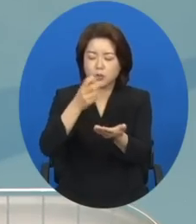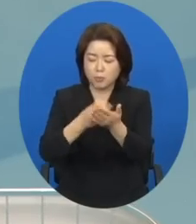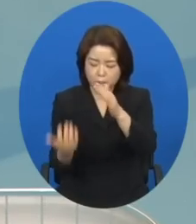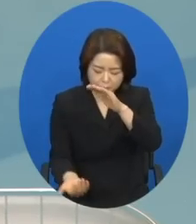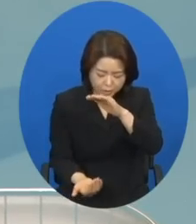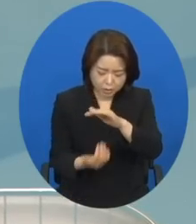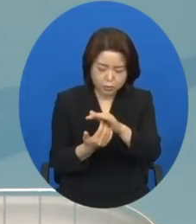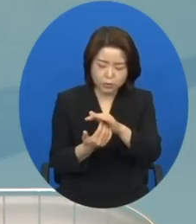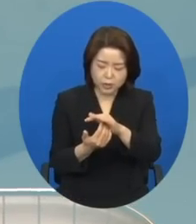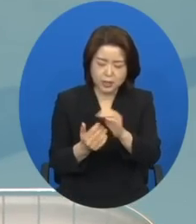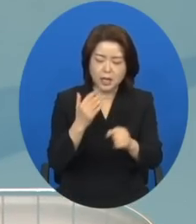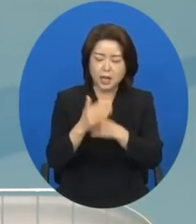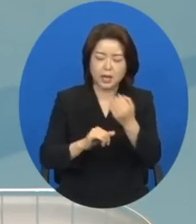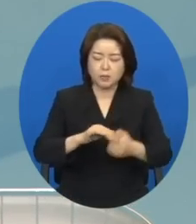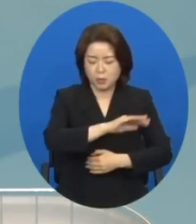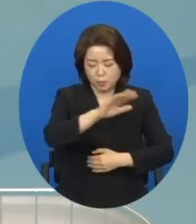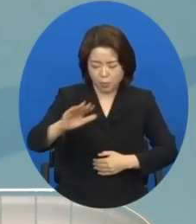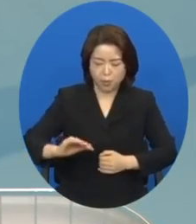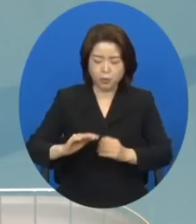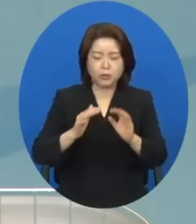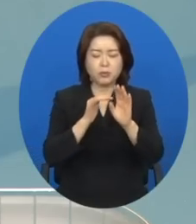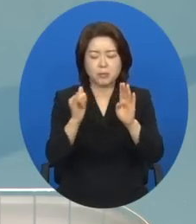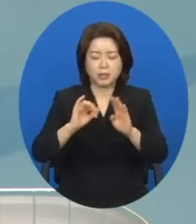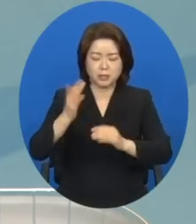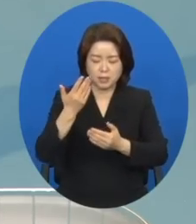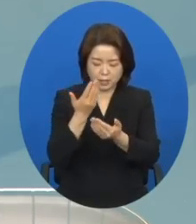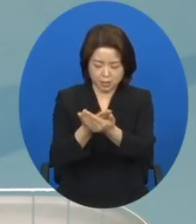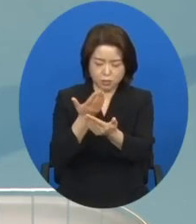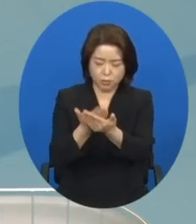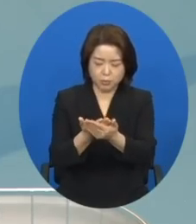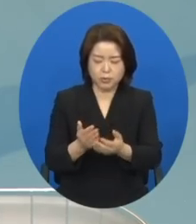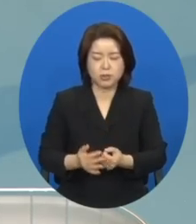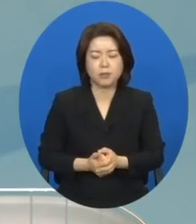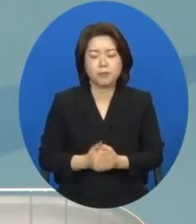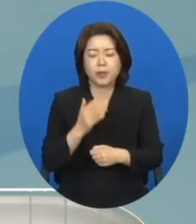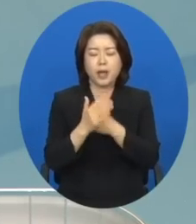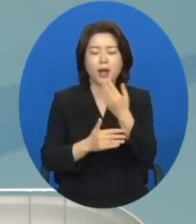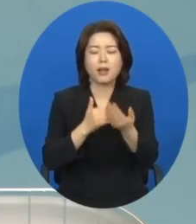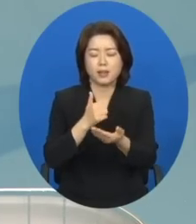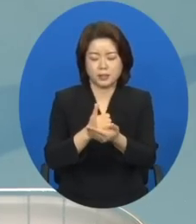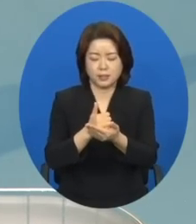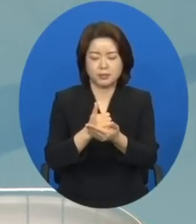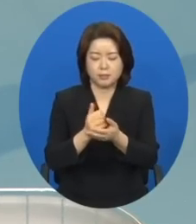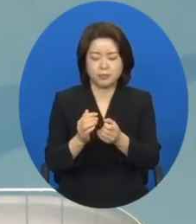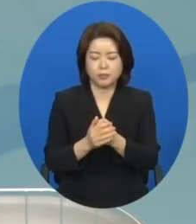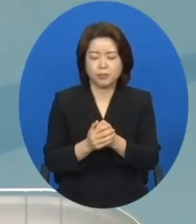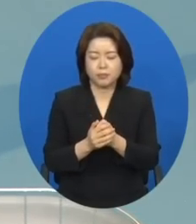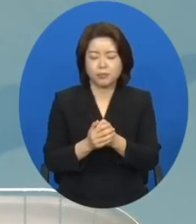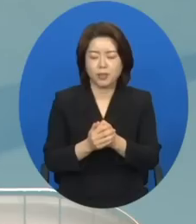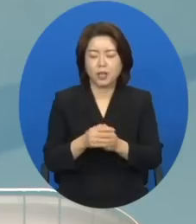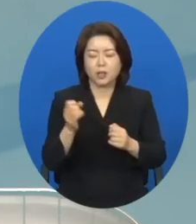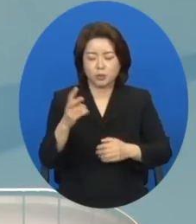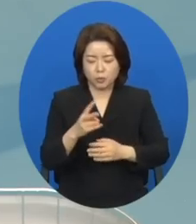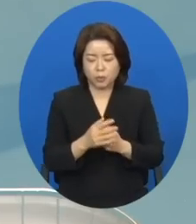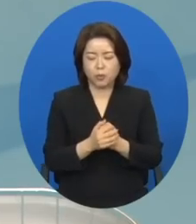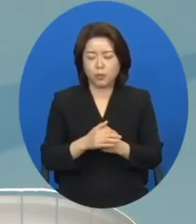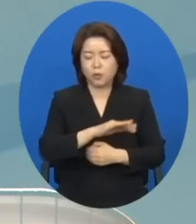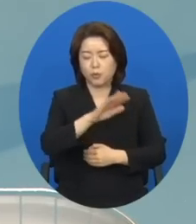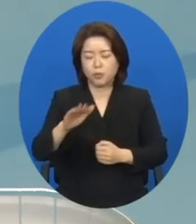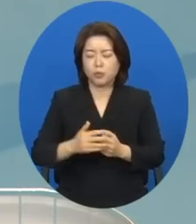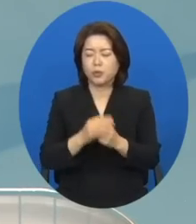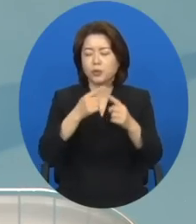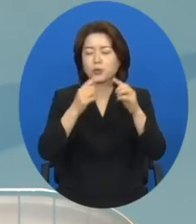성취하는 하나님의 모든 백성들이 되게 하여 주시옵소서. 하나님, 에런과 같이 우리 교회